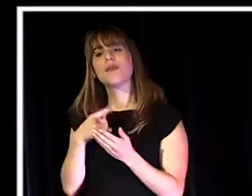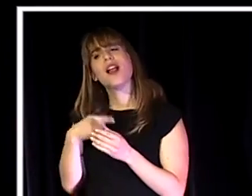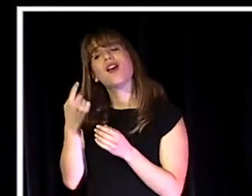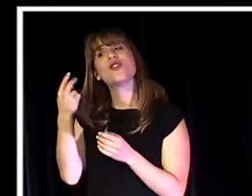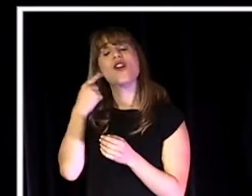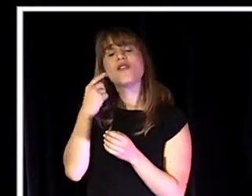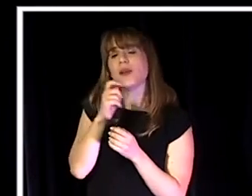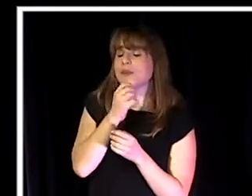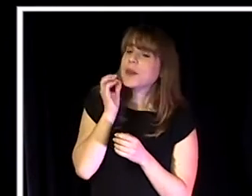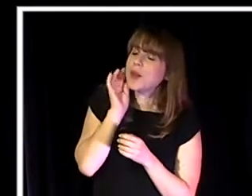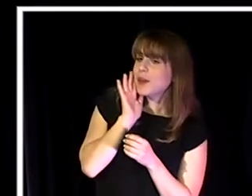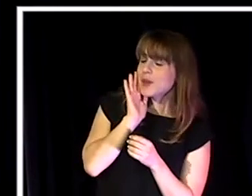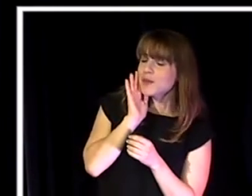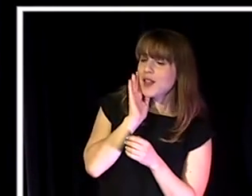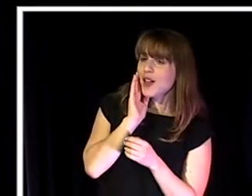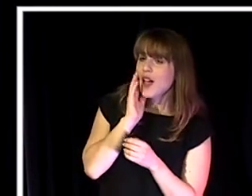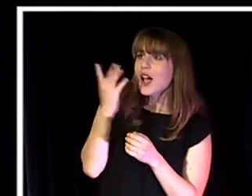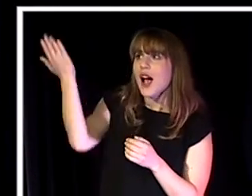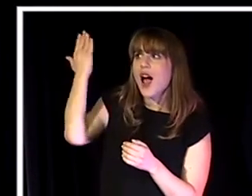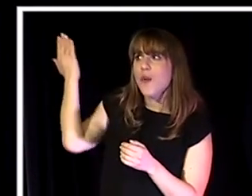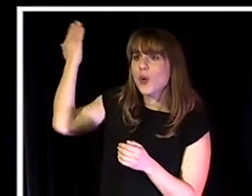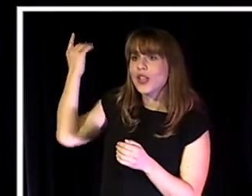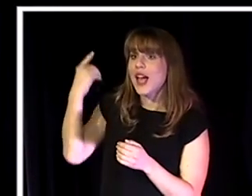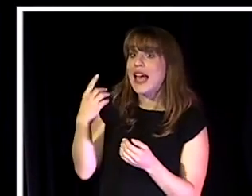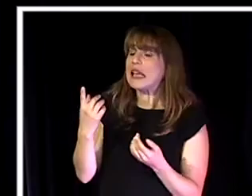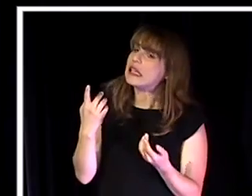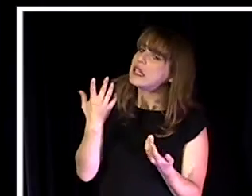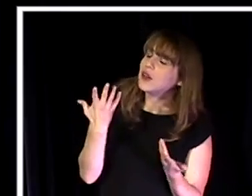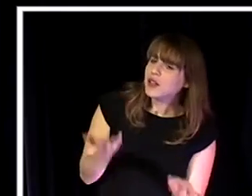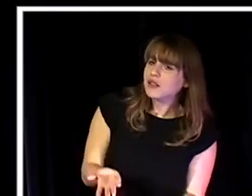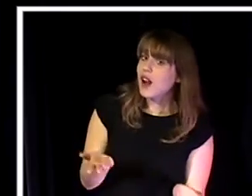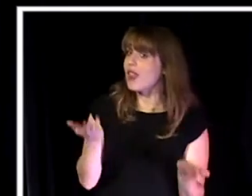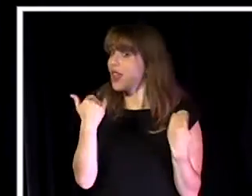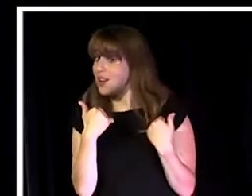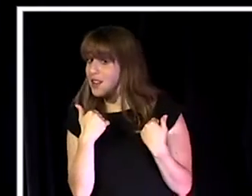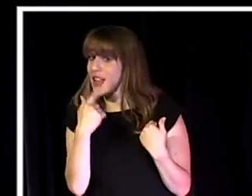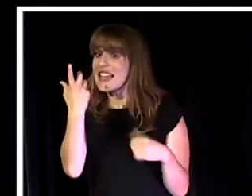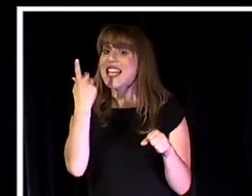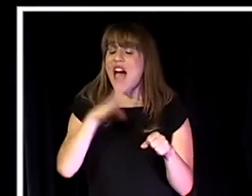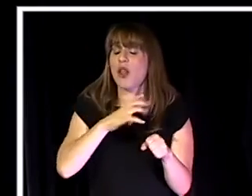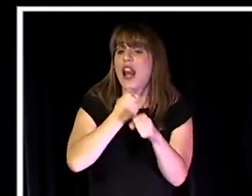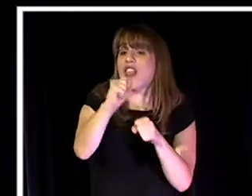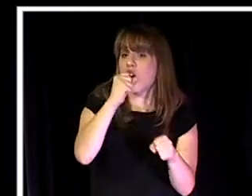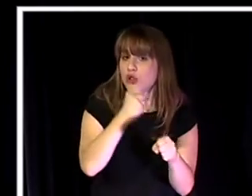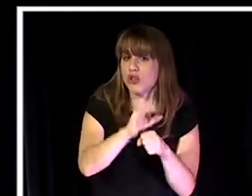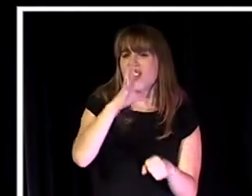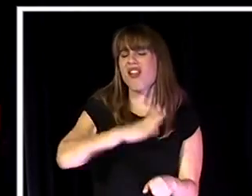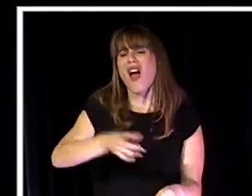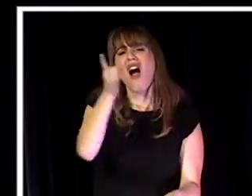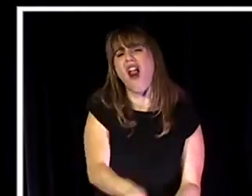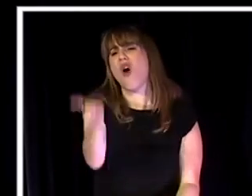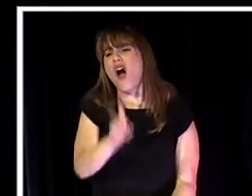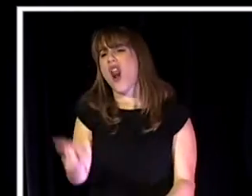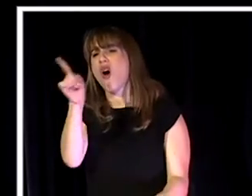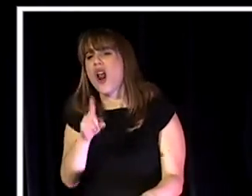τους γλυκά στα αυτή πως κάποτε ήταν και δεν ήταν ένας λιθοξός που ήθελε να είναι οτιδήποτε